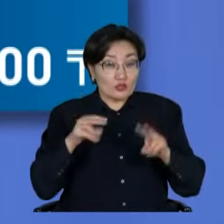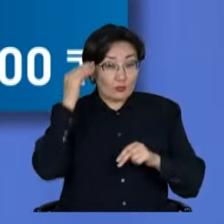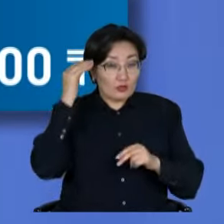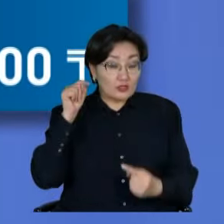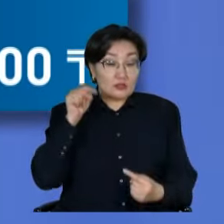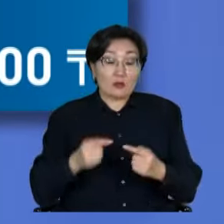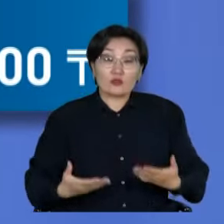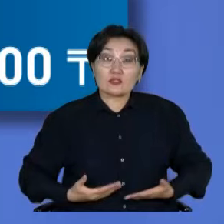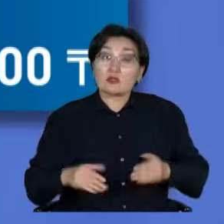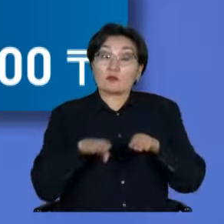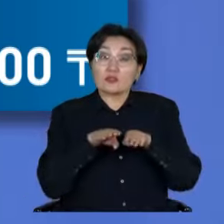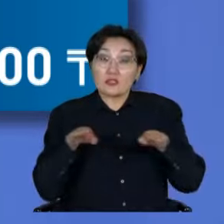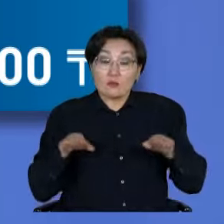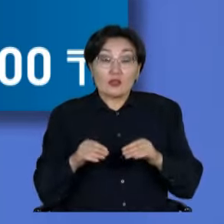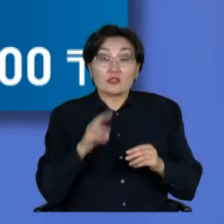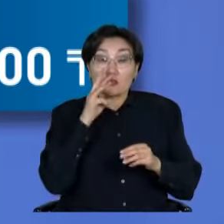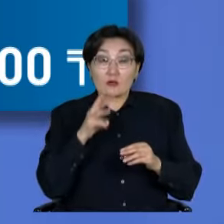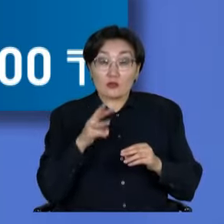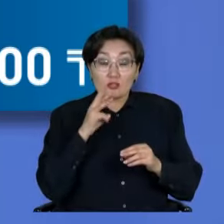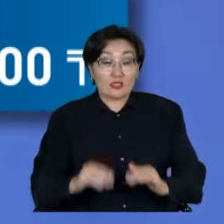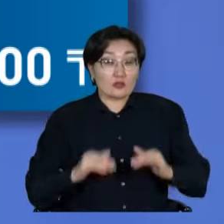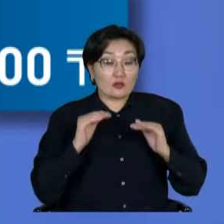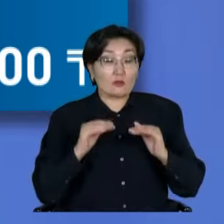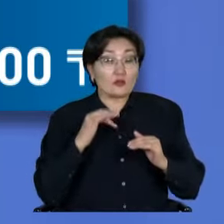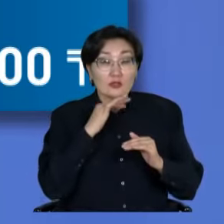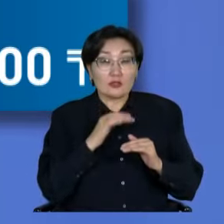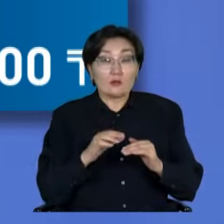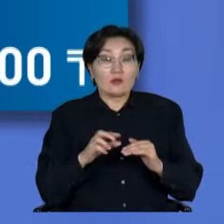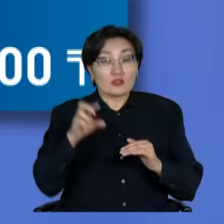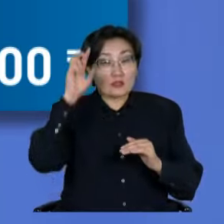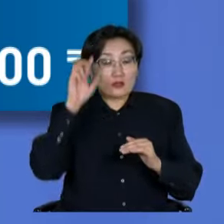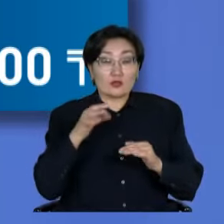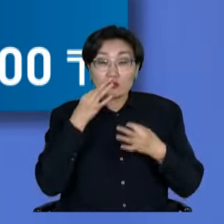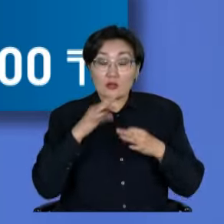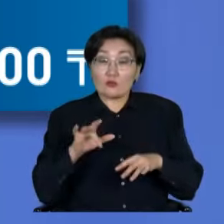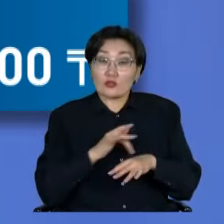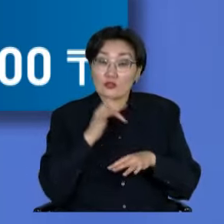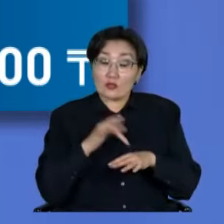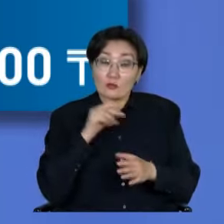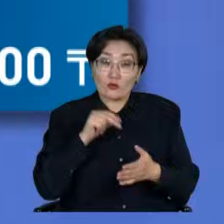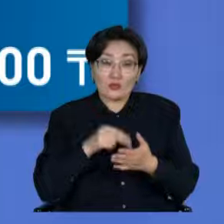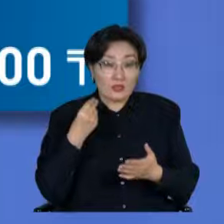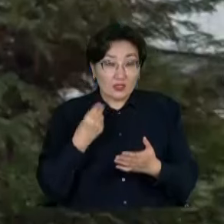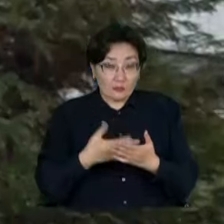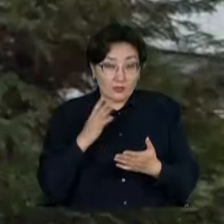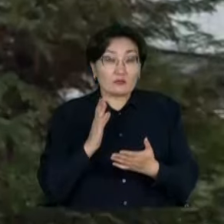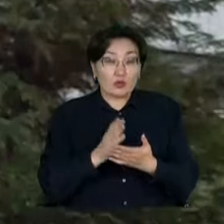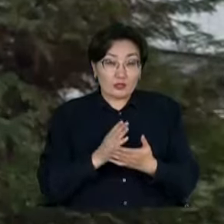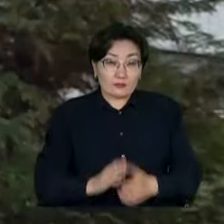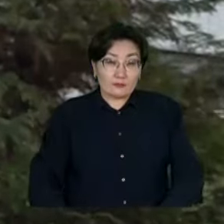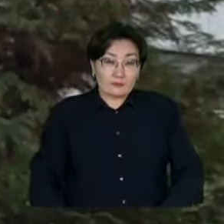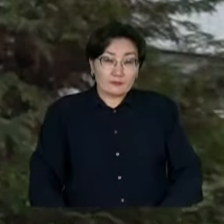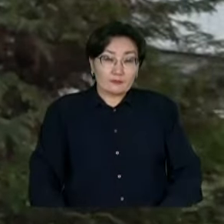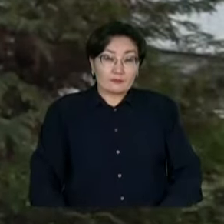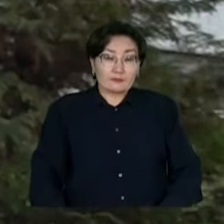пікірінше өмір сүру деңгейі және табыс көлемі жоғары елдерде кезгелген қызмет құны сәйкесінше көтеріңкі болады. Второй